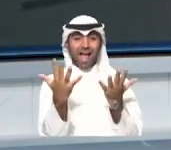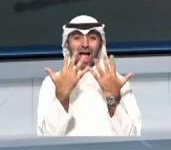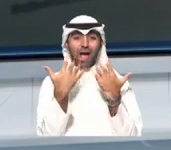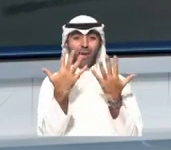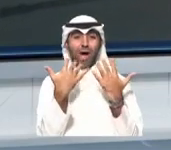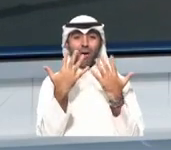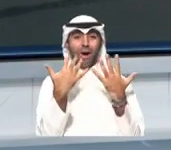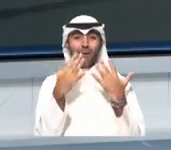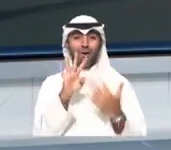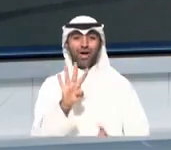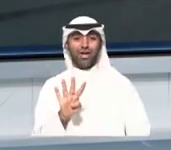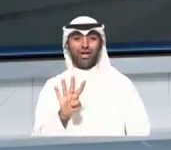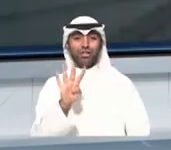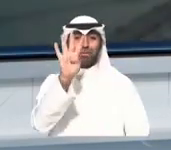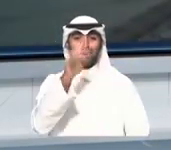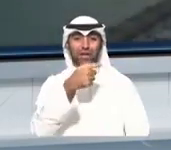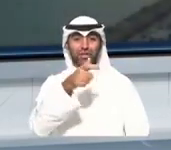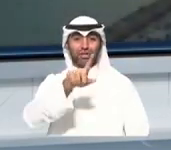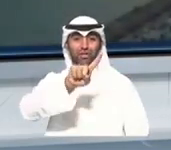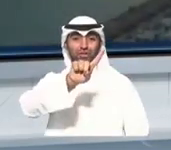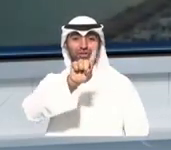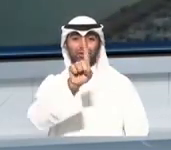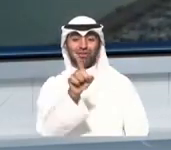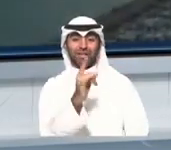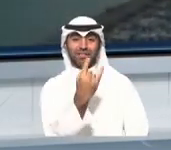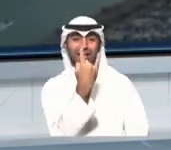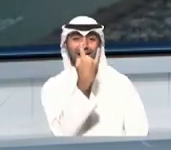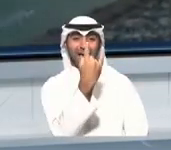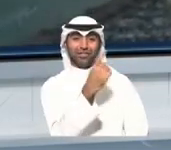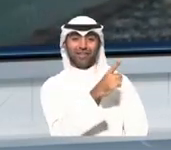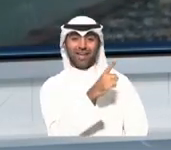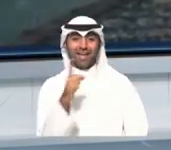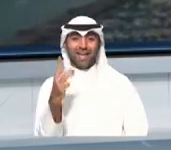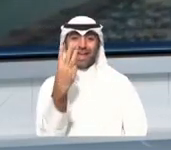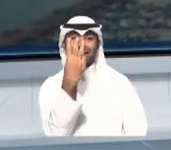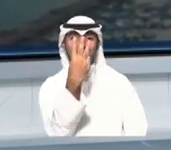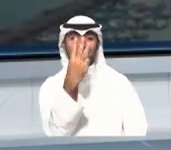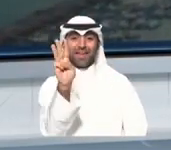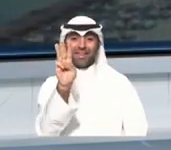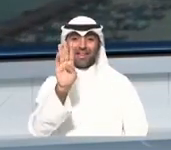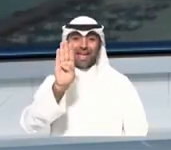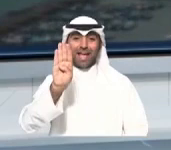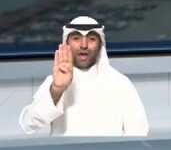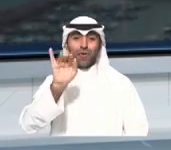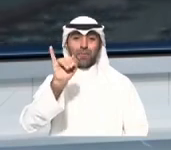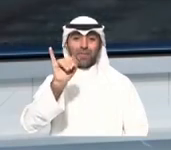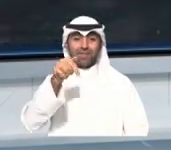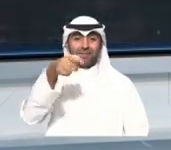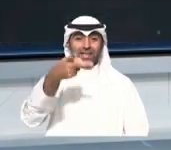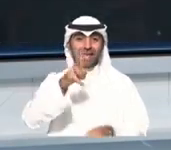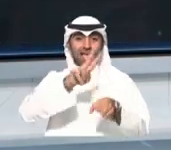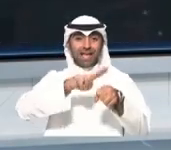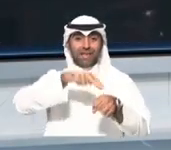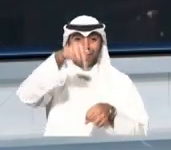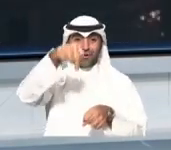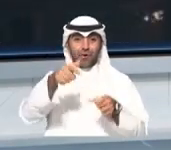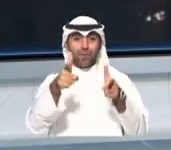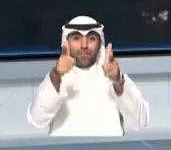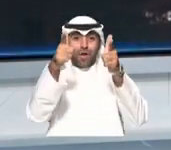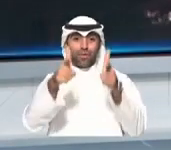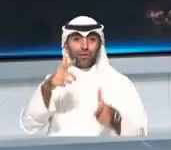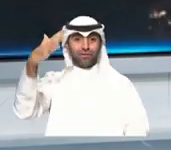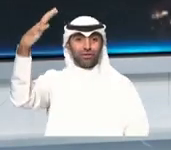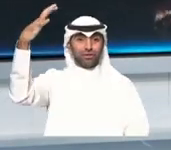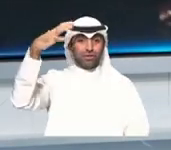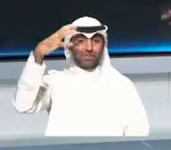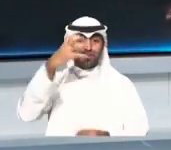30 كيلومتر في الساعة. وأيضا أعزائي المشاهدين، درجات الحرارة العظمى المسجلة لهذا اليوم تفاوتت ما بين 32